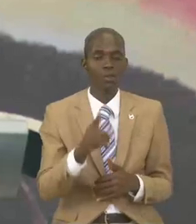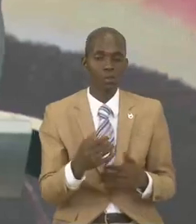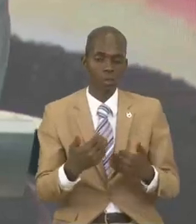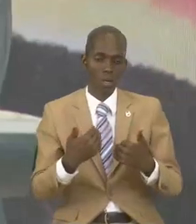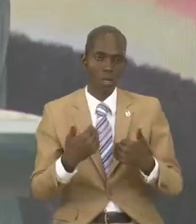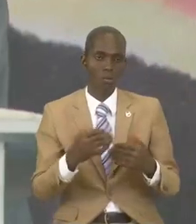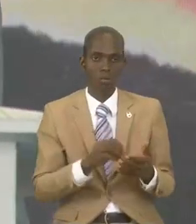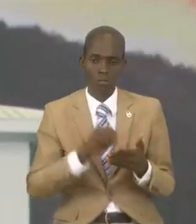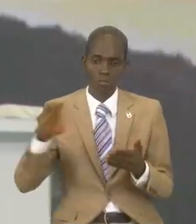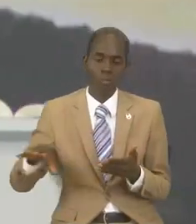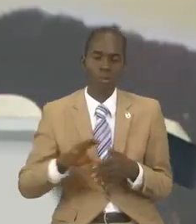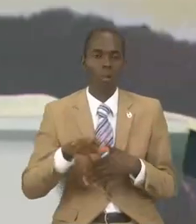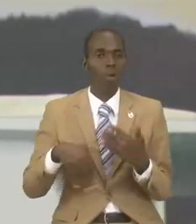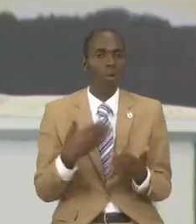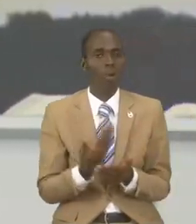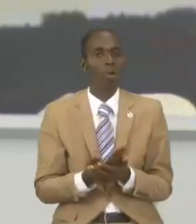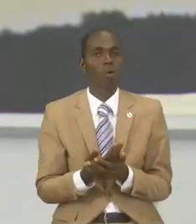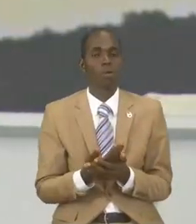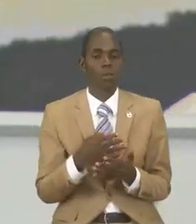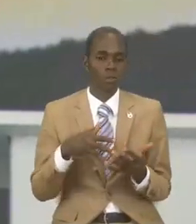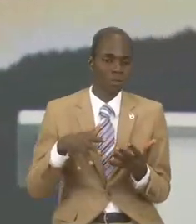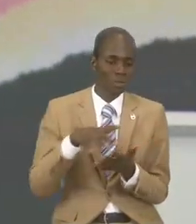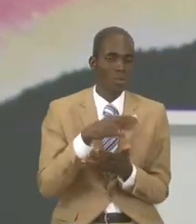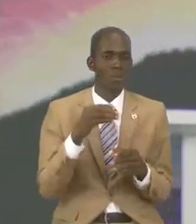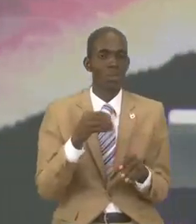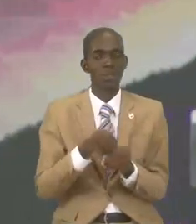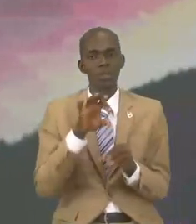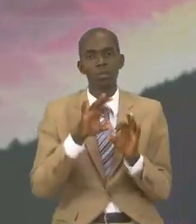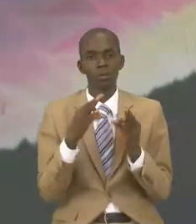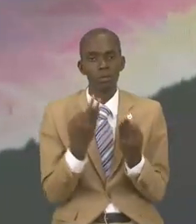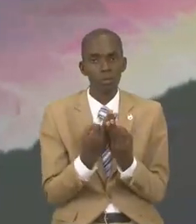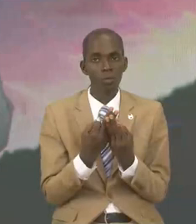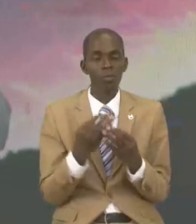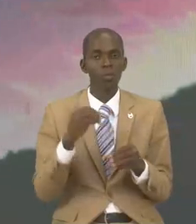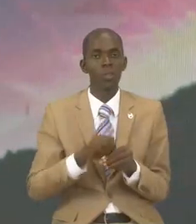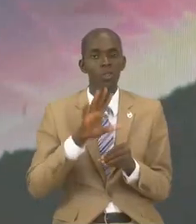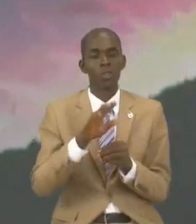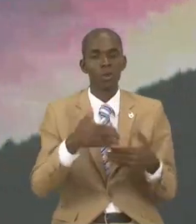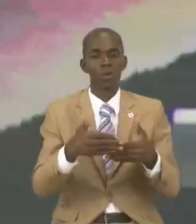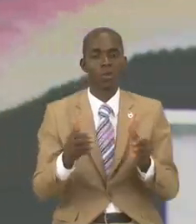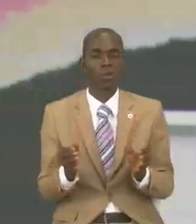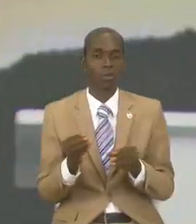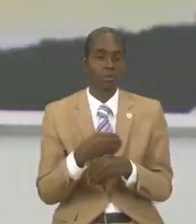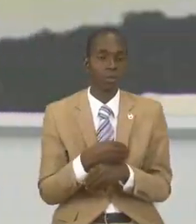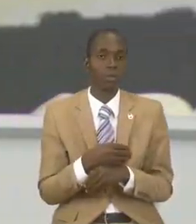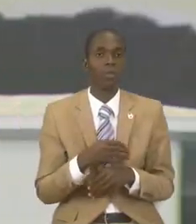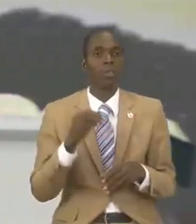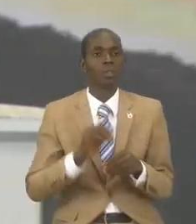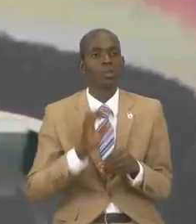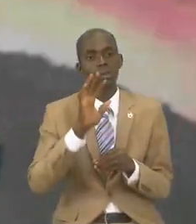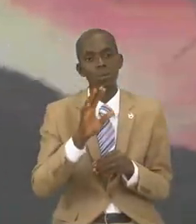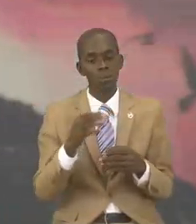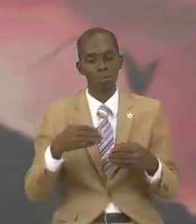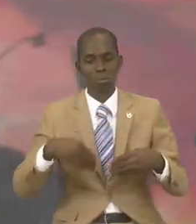Vous devez donc renoncer à ces choses dans votre famille, au service, au